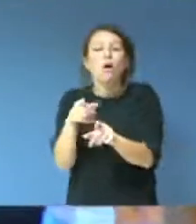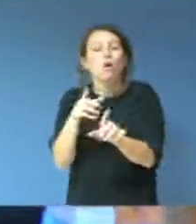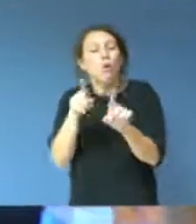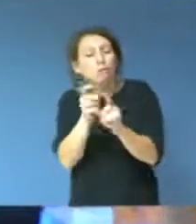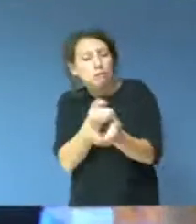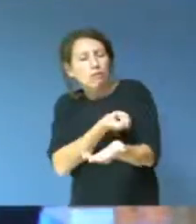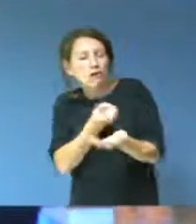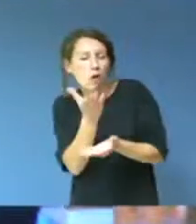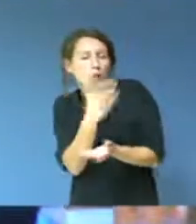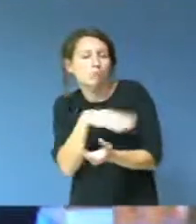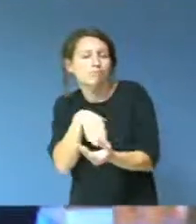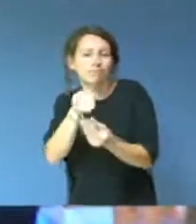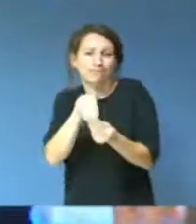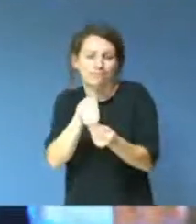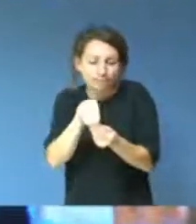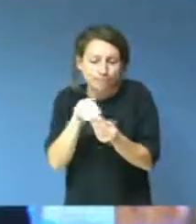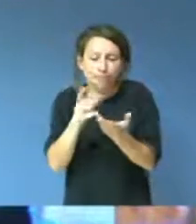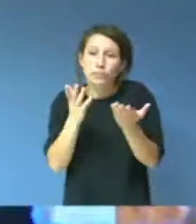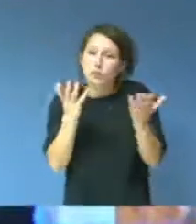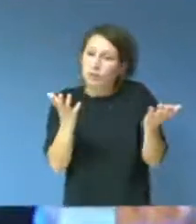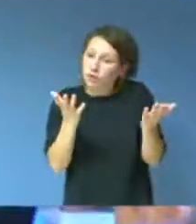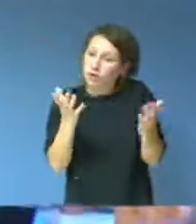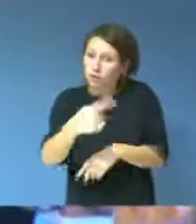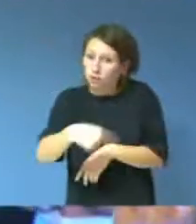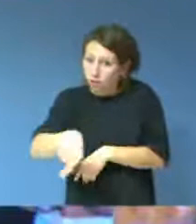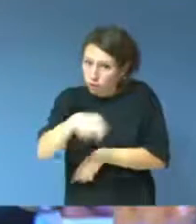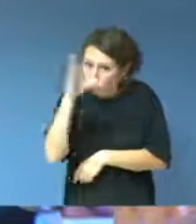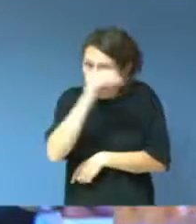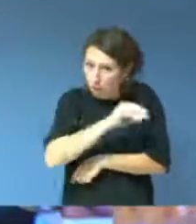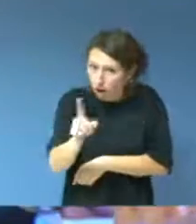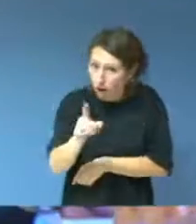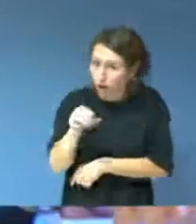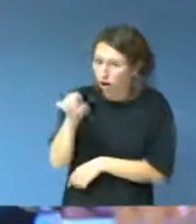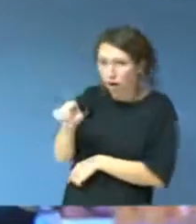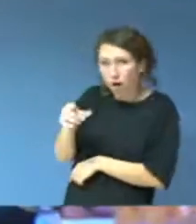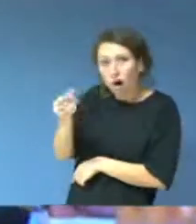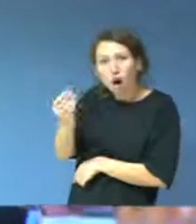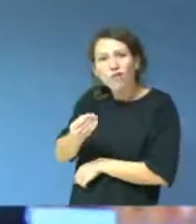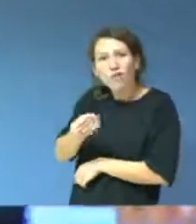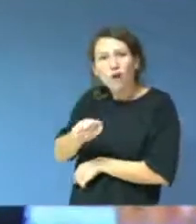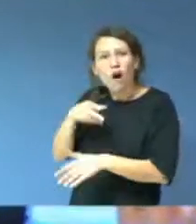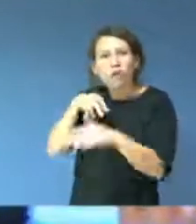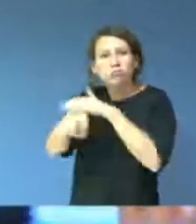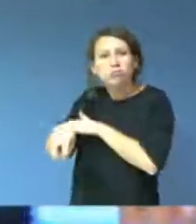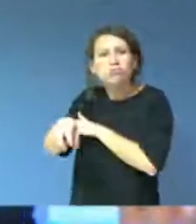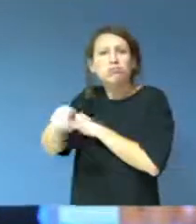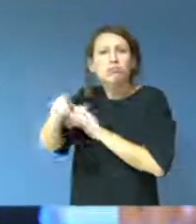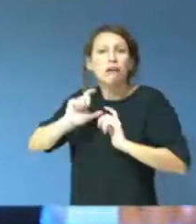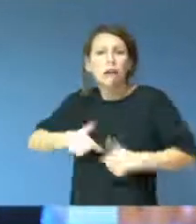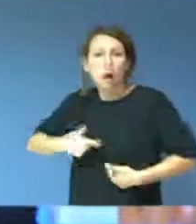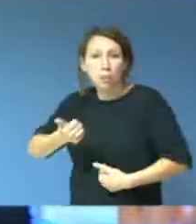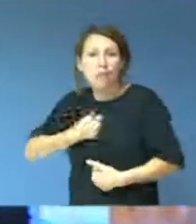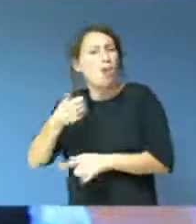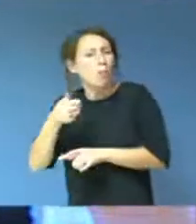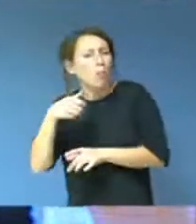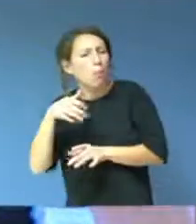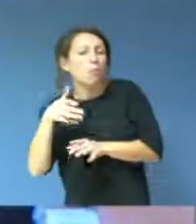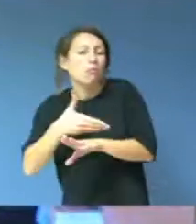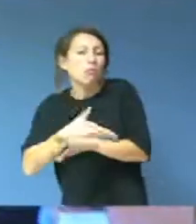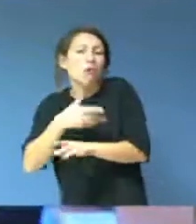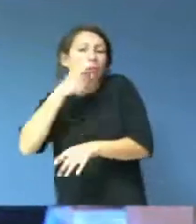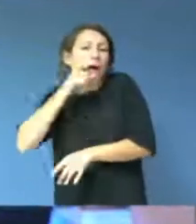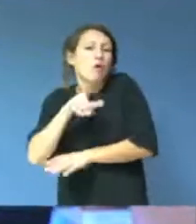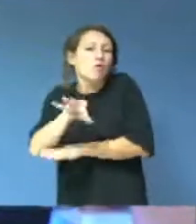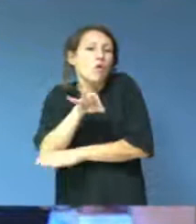une petite précision également, n'oublions pas que ces enfants, les enfants qui vont dans ces écoles privées, même si c'est par choix, si demain ils